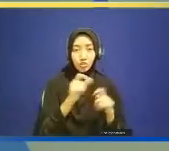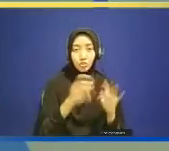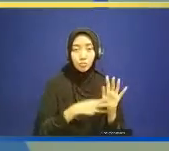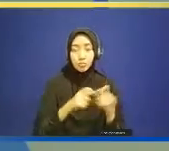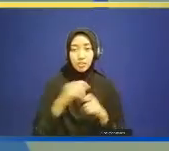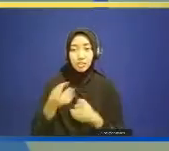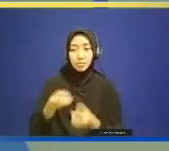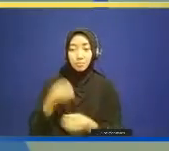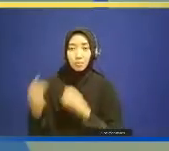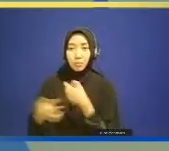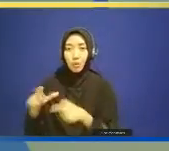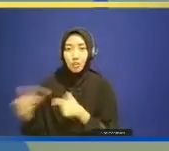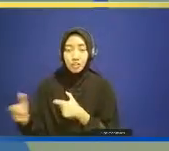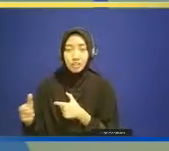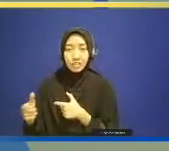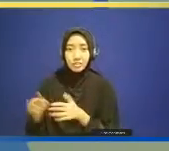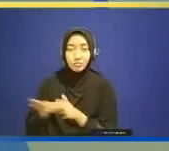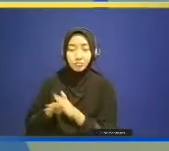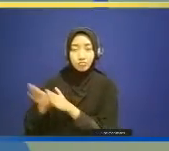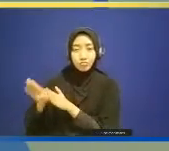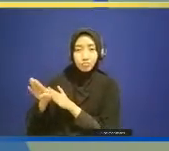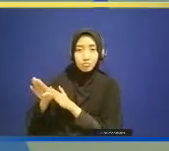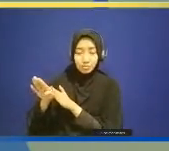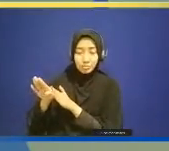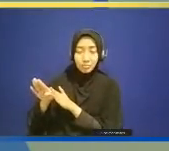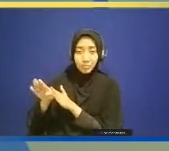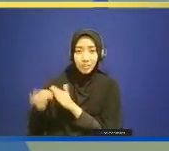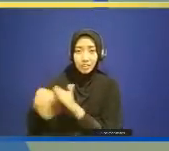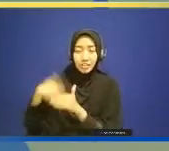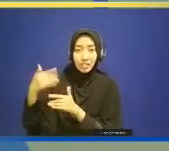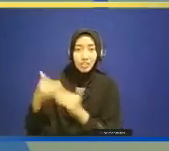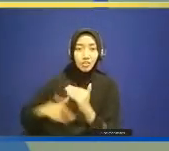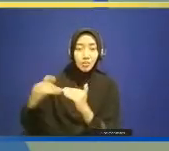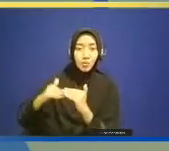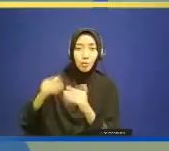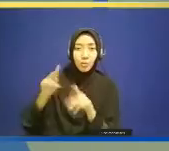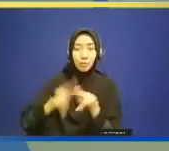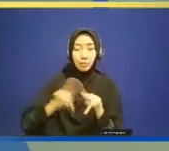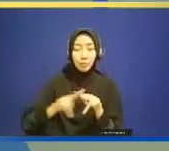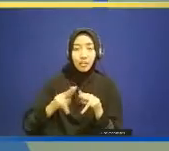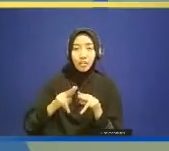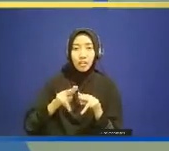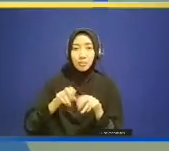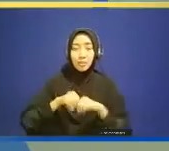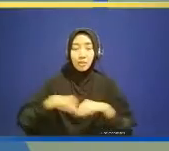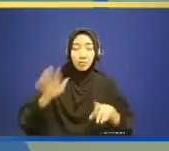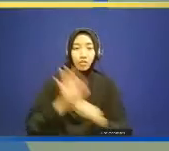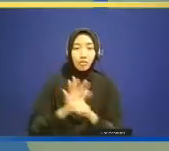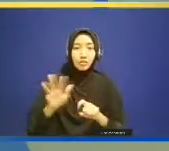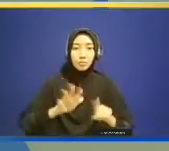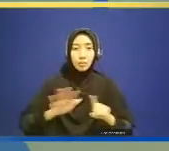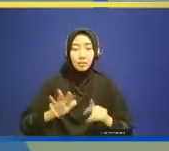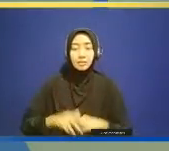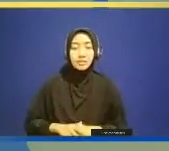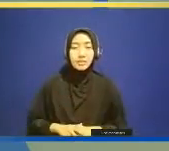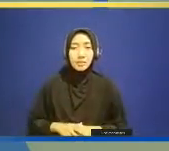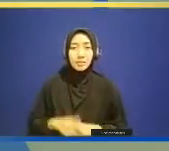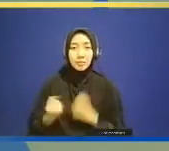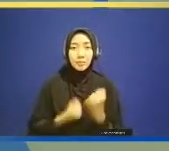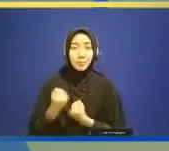produksi yang terus menunjukkan tren peningkatan seiring dengan perbaikan kondisi pandai mikotik 19 serta